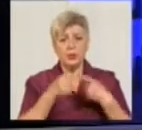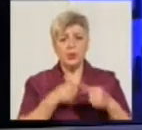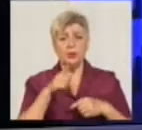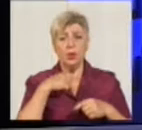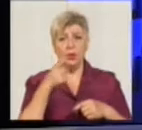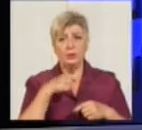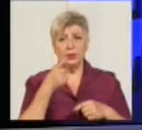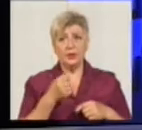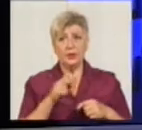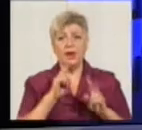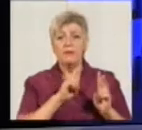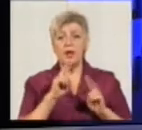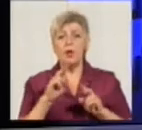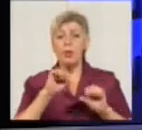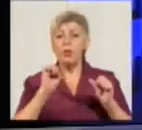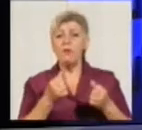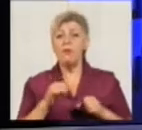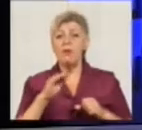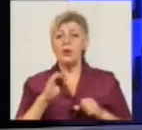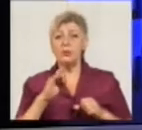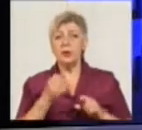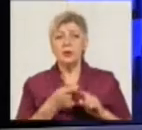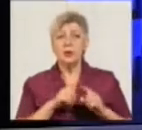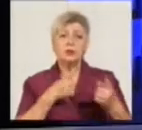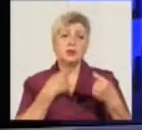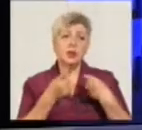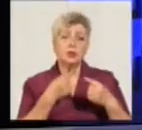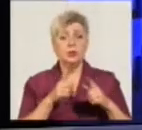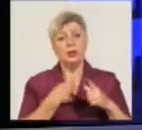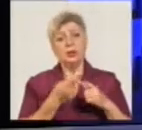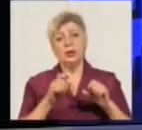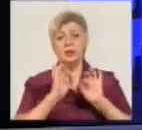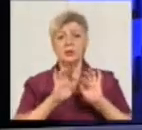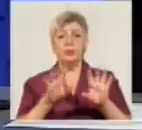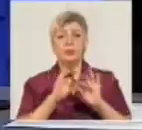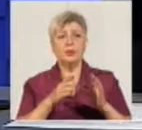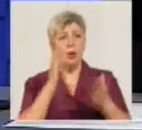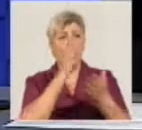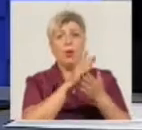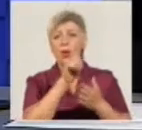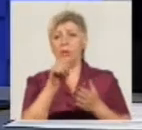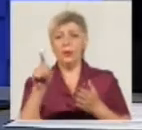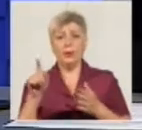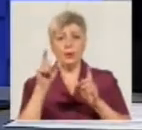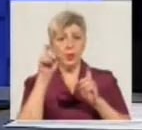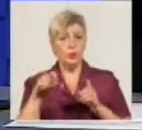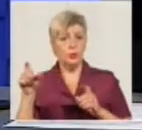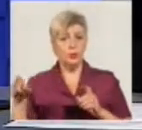ці лекції? Це діалог чи це просто розповіді про конкретних людей? Це розповідь про конкретних людей.